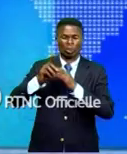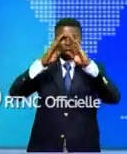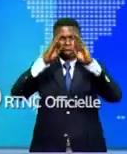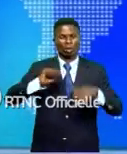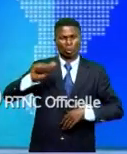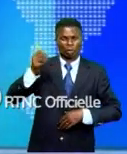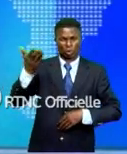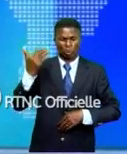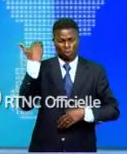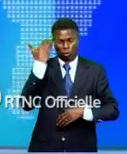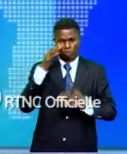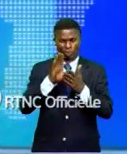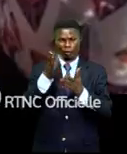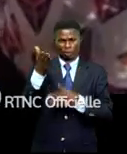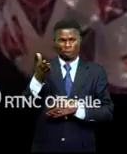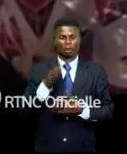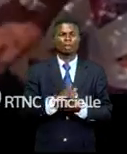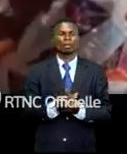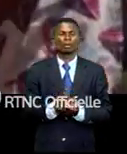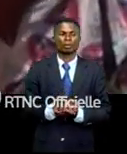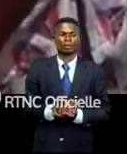bâtiments. On en parle dans ses commentaires.